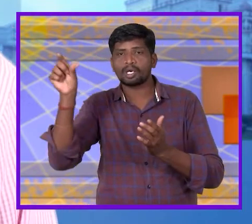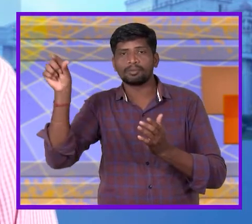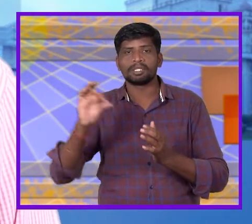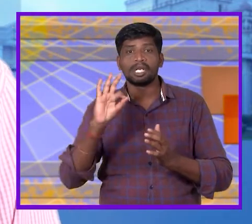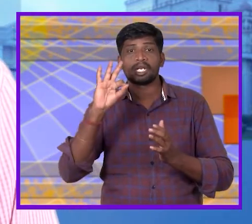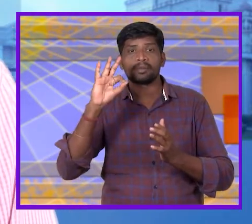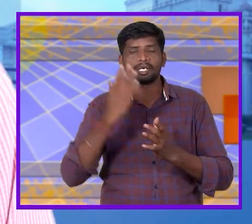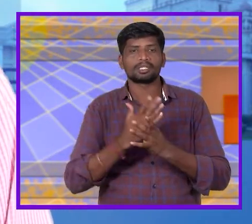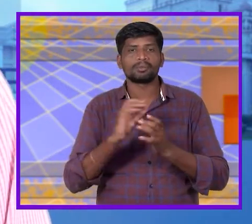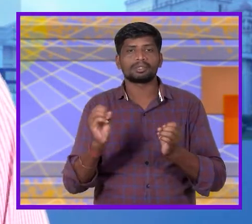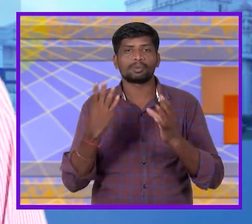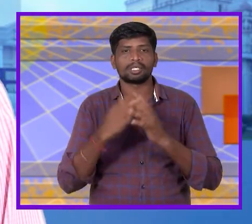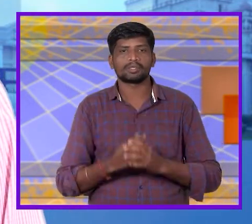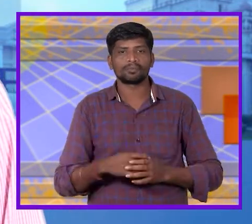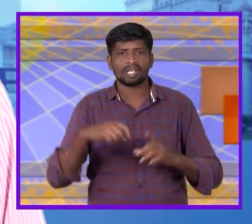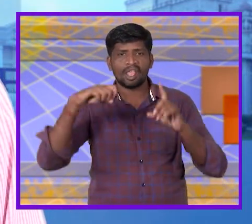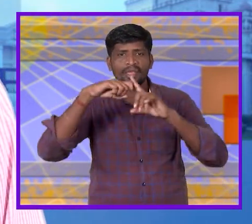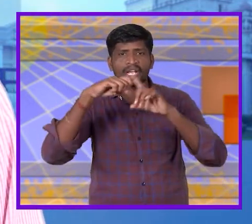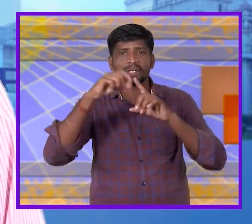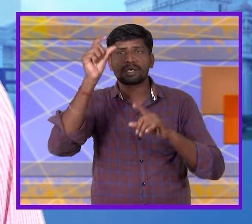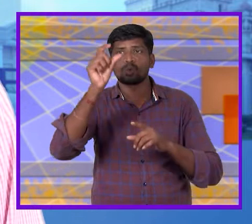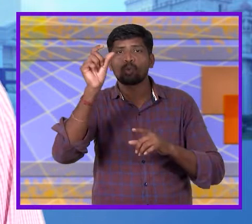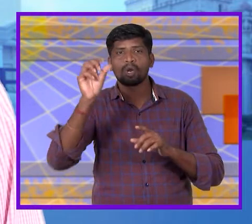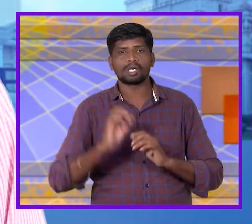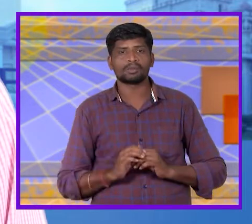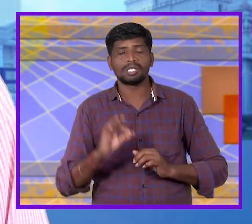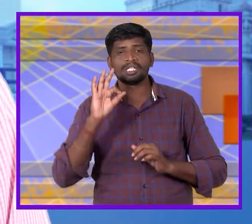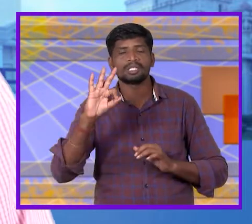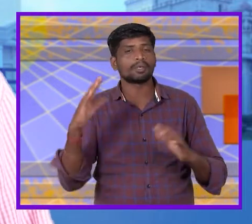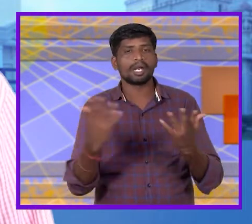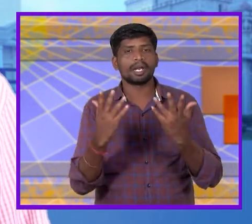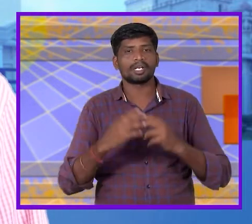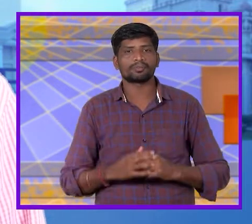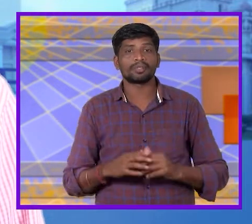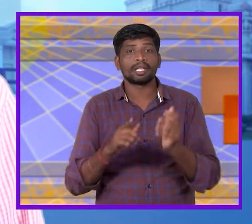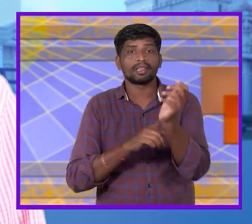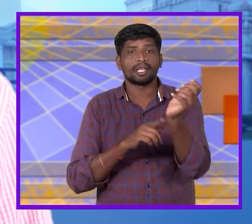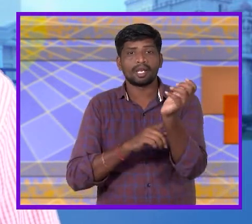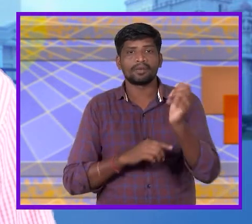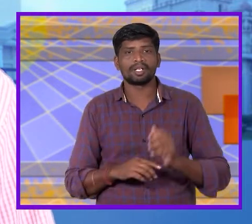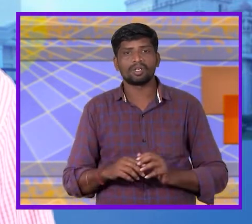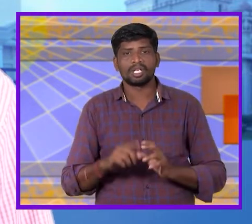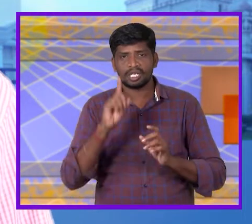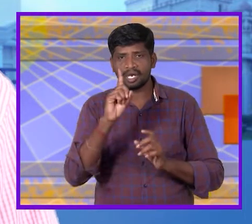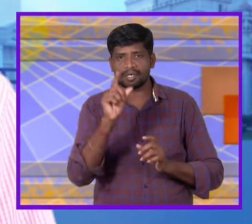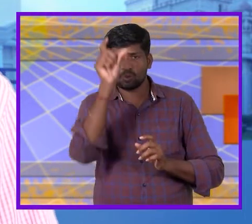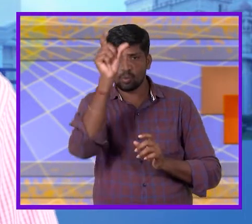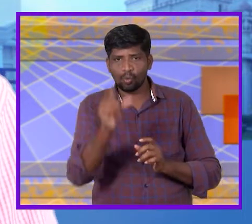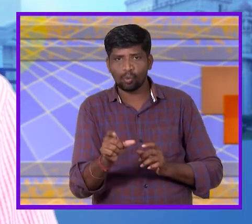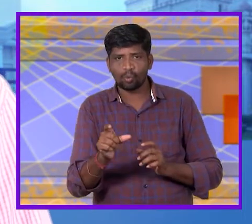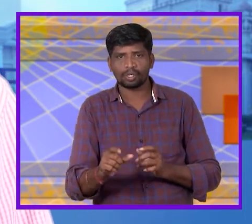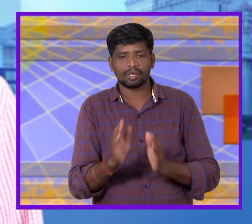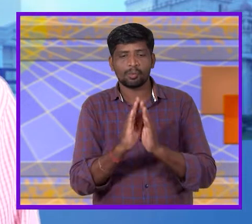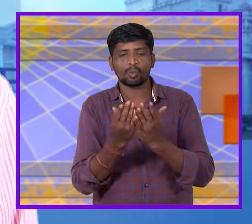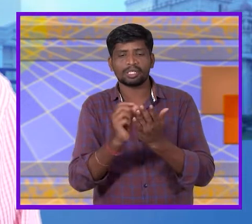செயல்பட்டு கொண்டு இருக்கிறது. இந்த கன்னிமாரா நூலகத்தில் என்ன சிறப்பு அப்படின்னா, இந்தியாவில் எவர் ஒருவர் ஒரு நூல்